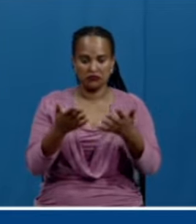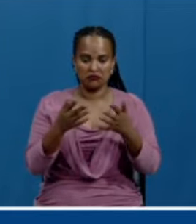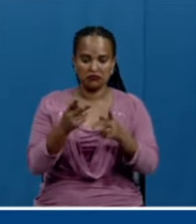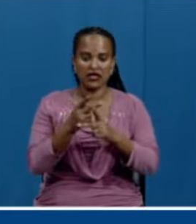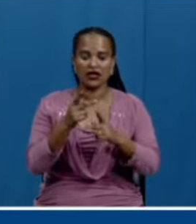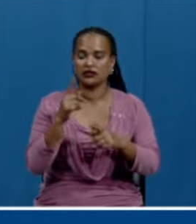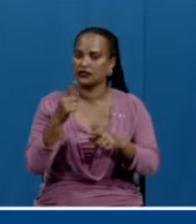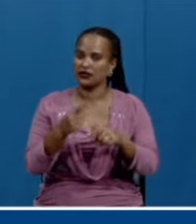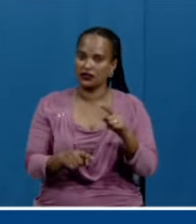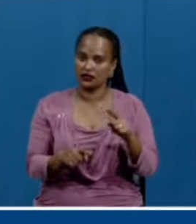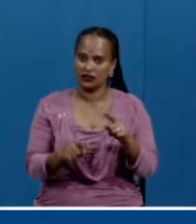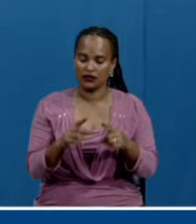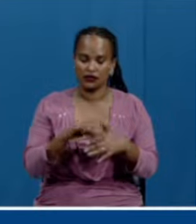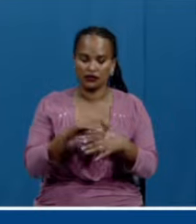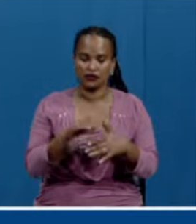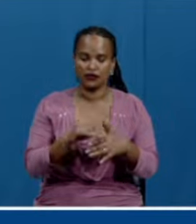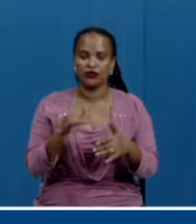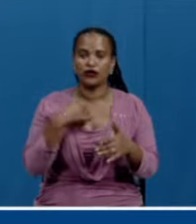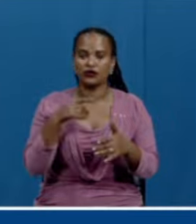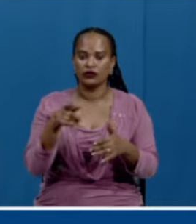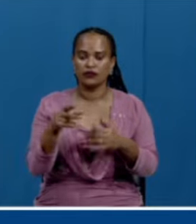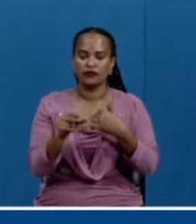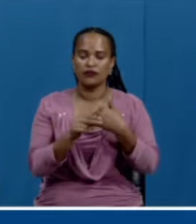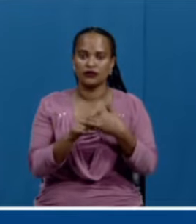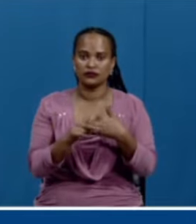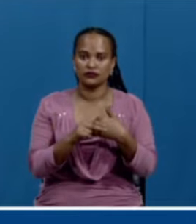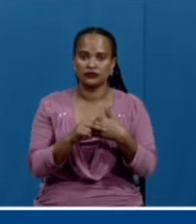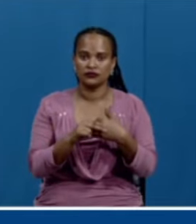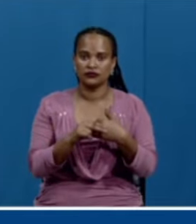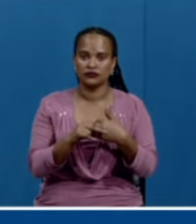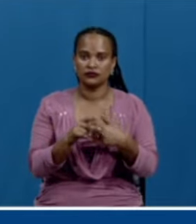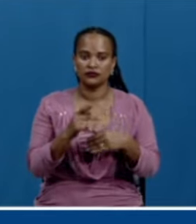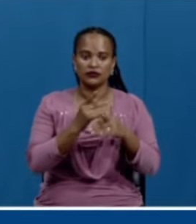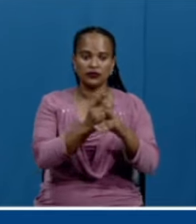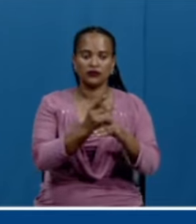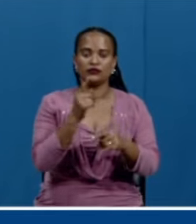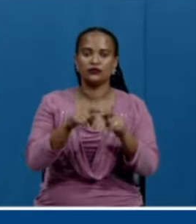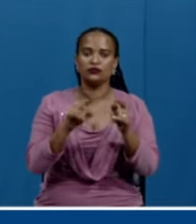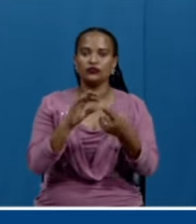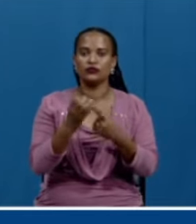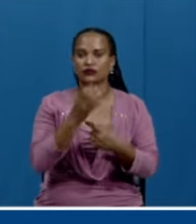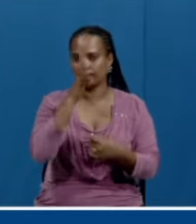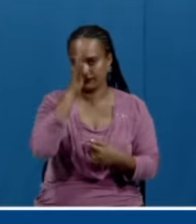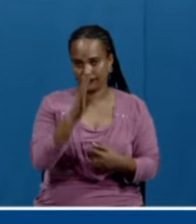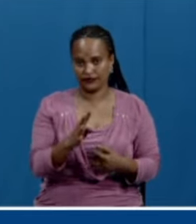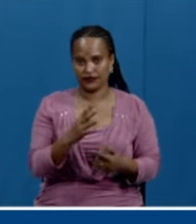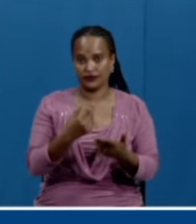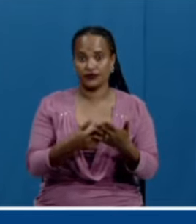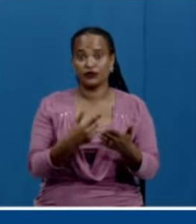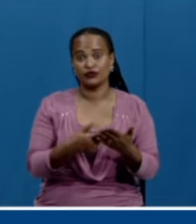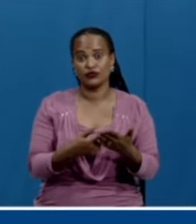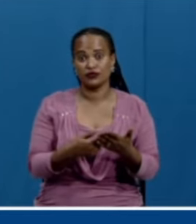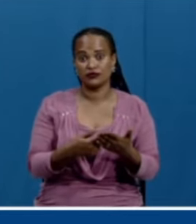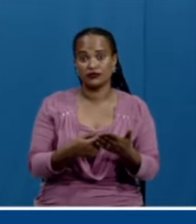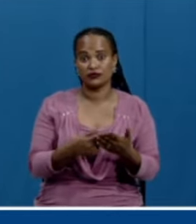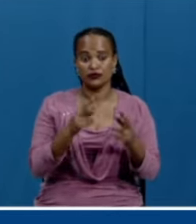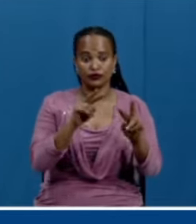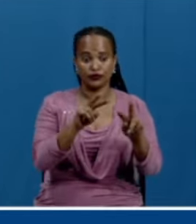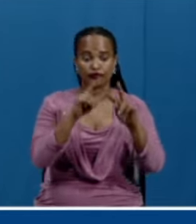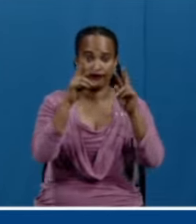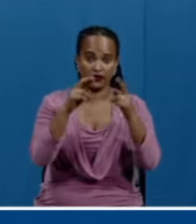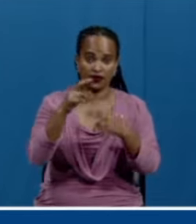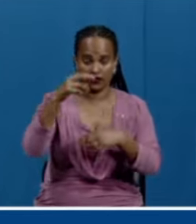قال غنزاون حلون تن بانكتات كلك حزي خلال الخلطات وين فطيرو لنا زيات زيات ياو مسمل كتم